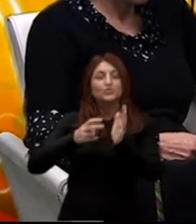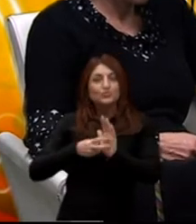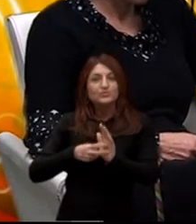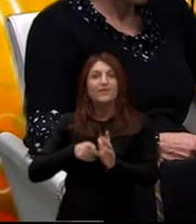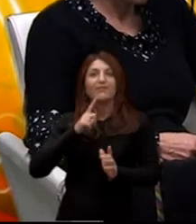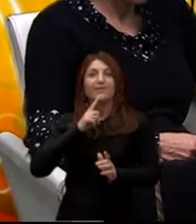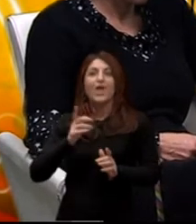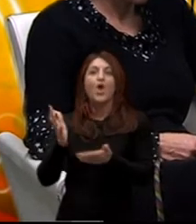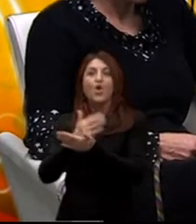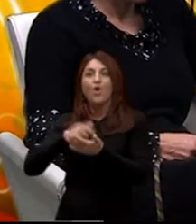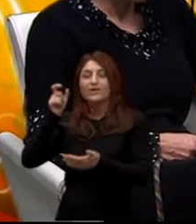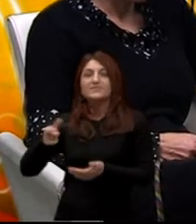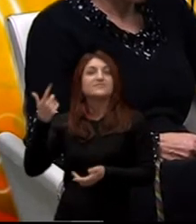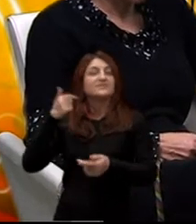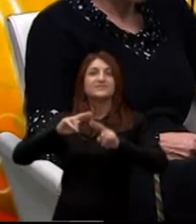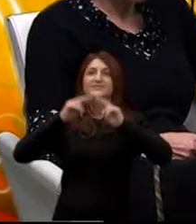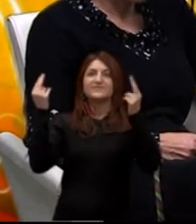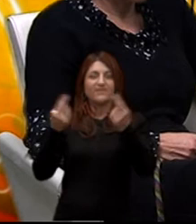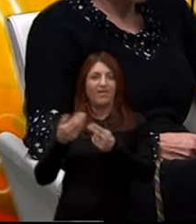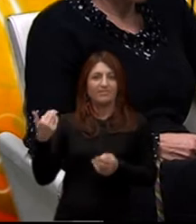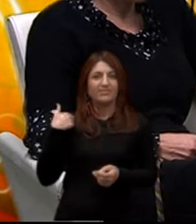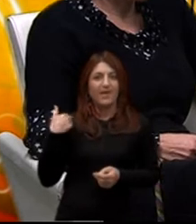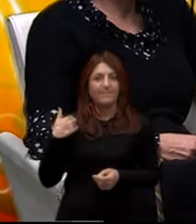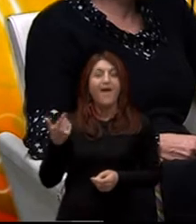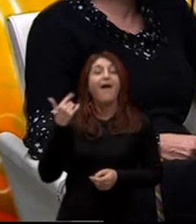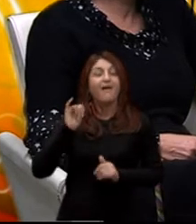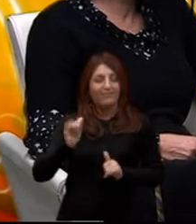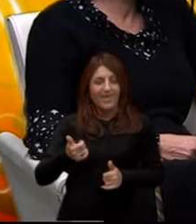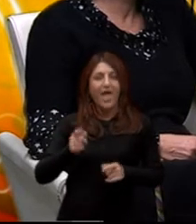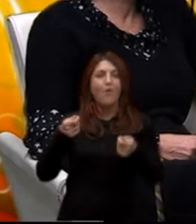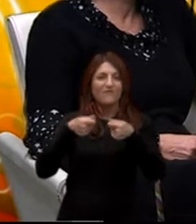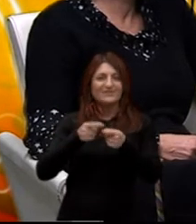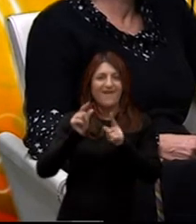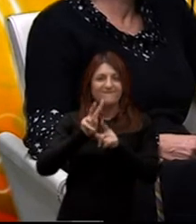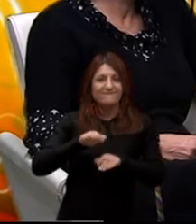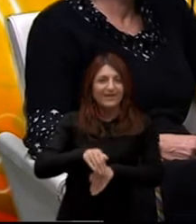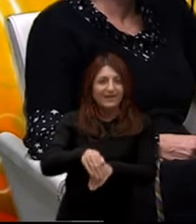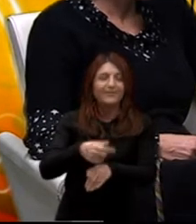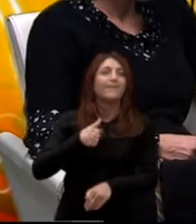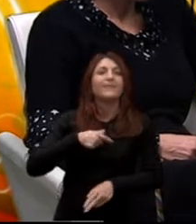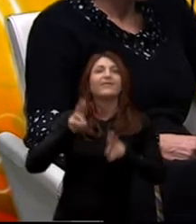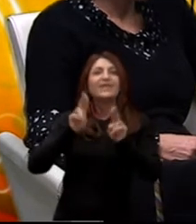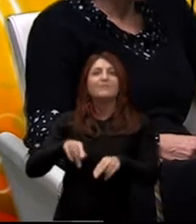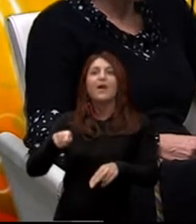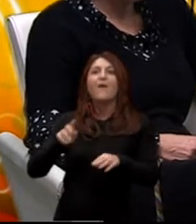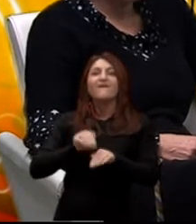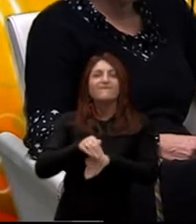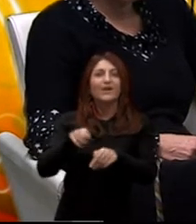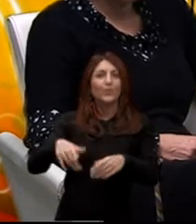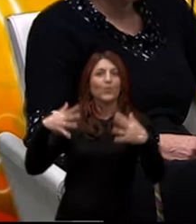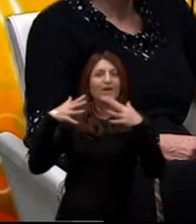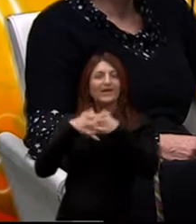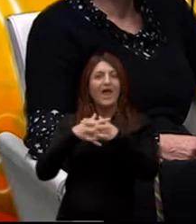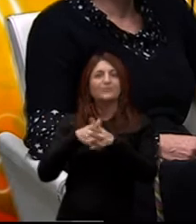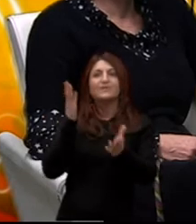a zapravo iz cijelog svijeta. Evo. A što se tiče DAV vrta, imamo posebno prilagođene urbane vrtove za osobe s invaliditetom.